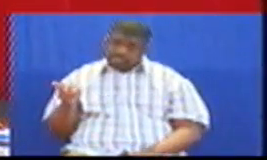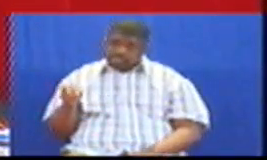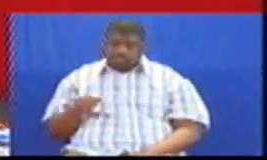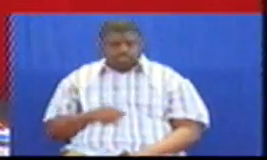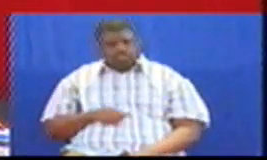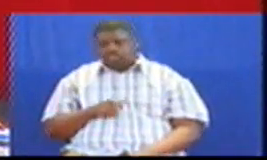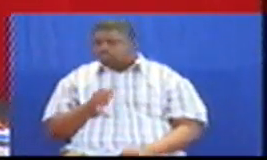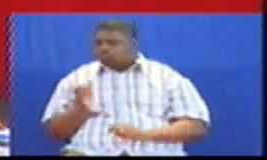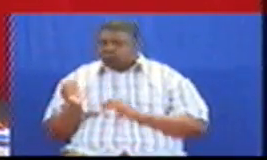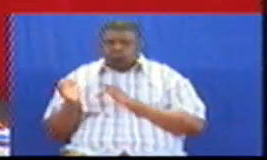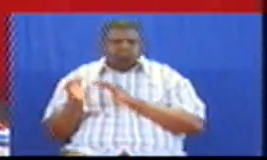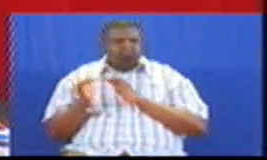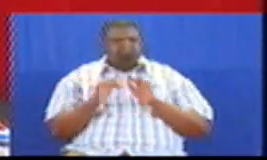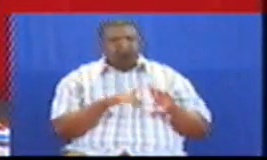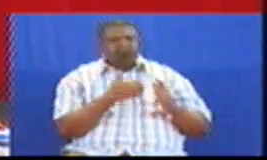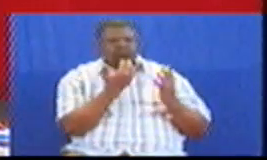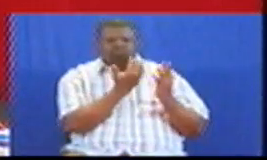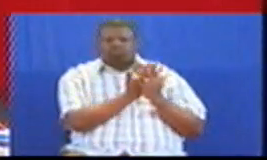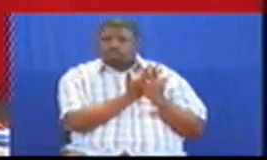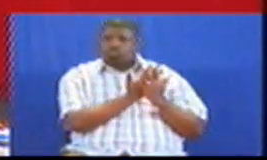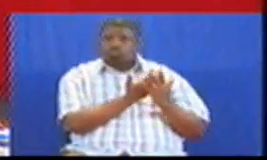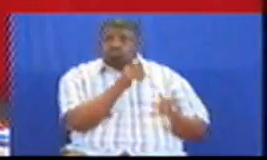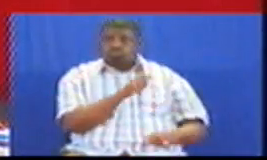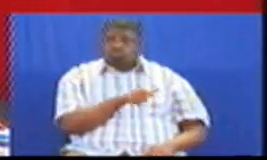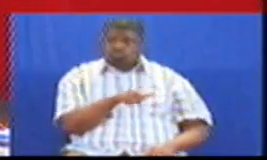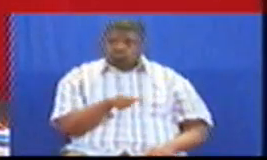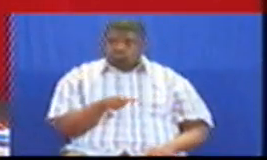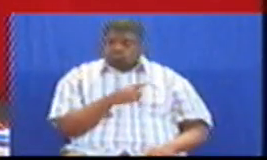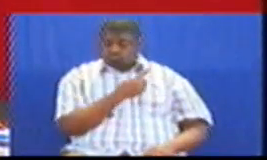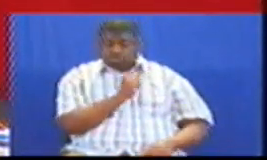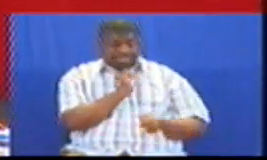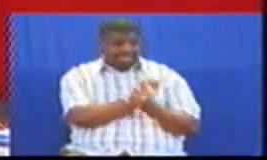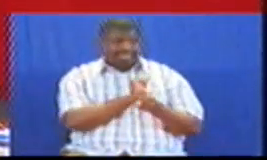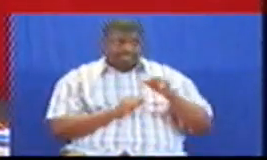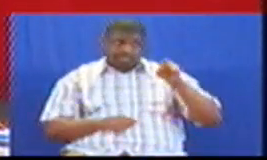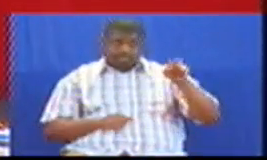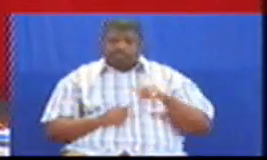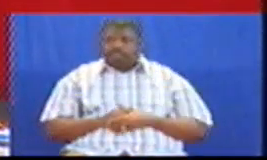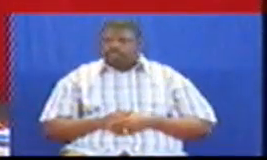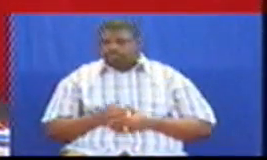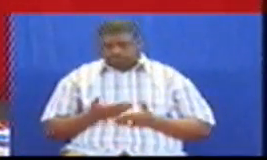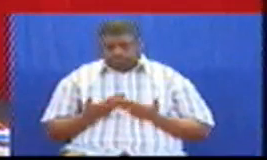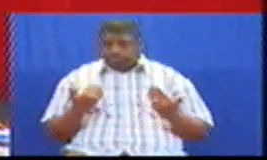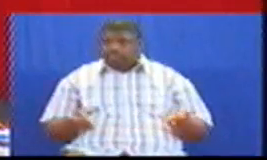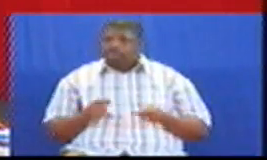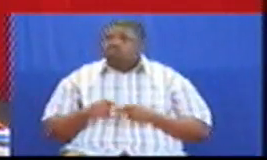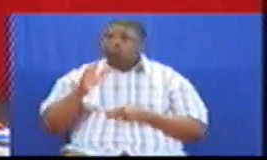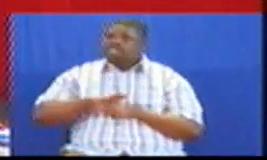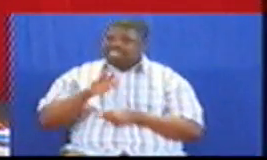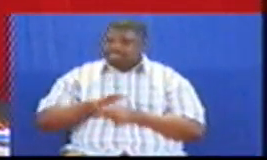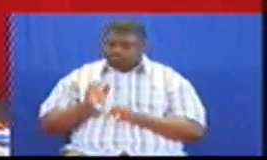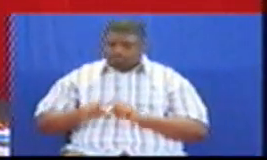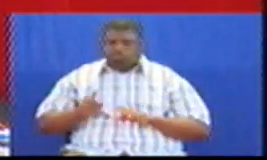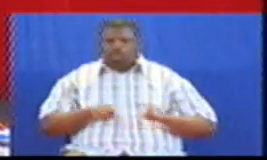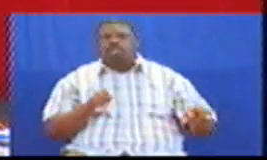mrundikano wa mahabusu magerezani, hasa kwenye magereza ya mahabusu, una sababu nyingi